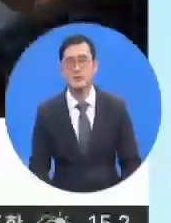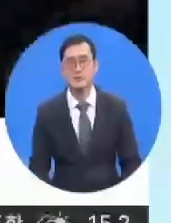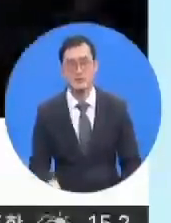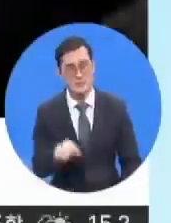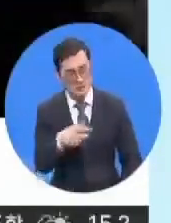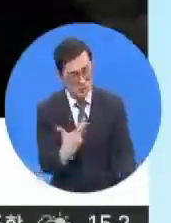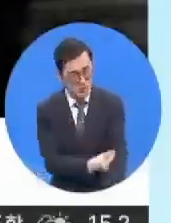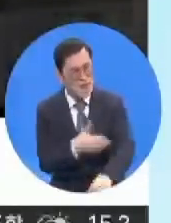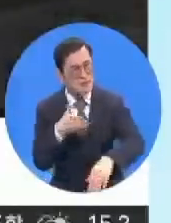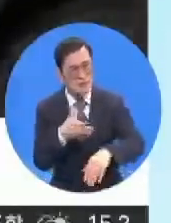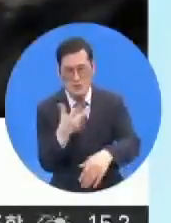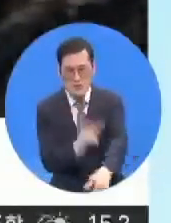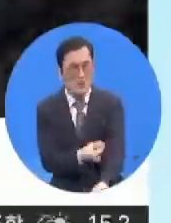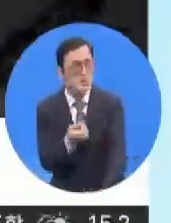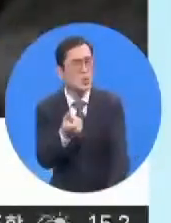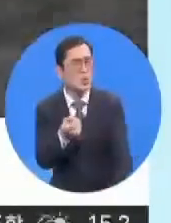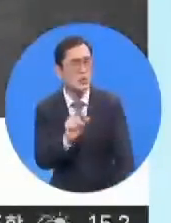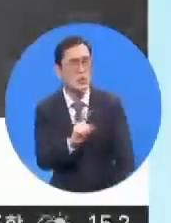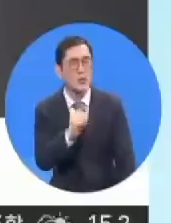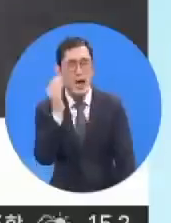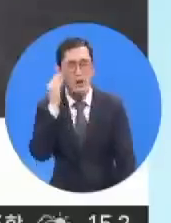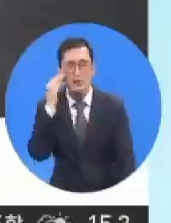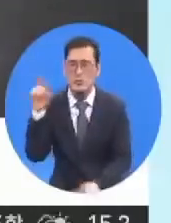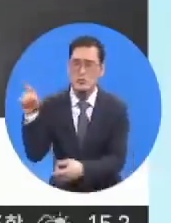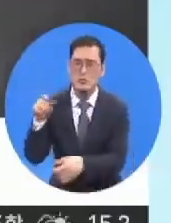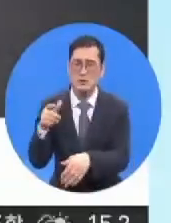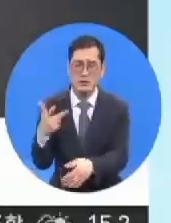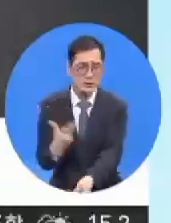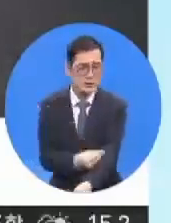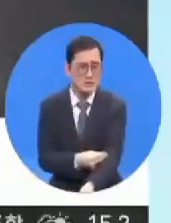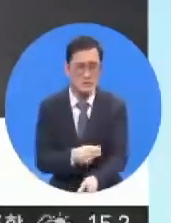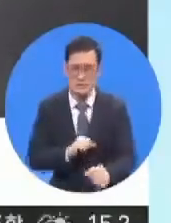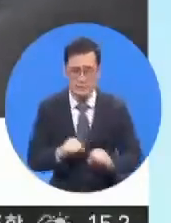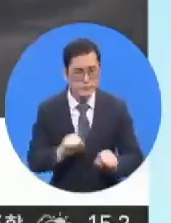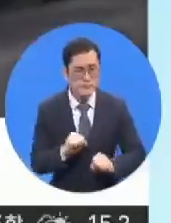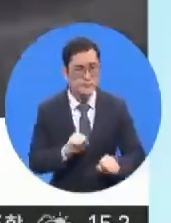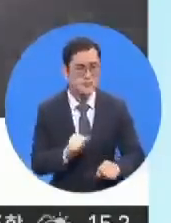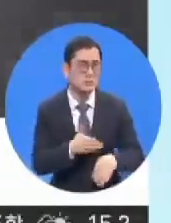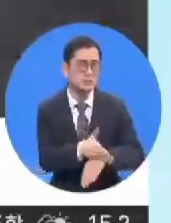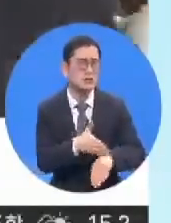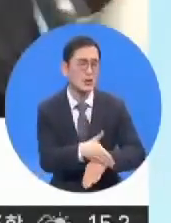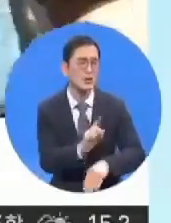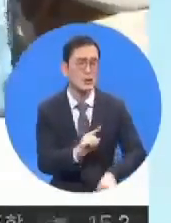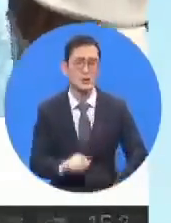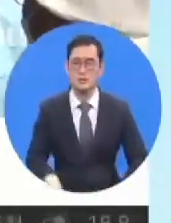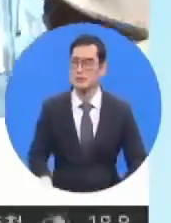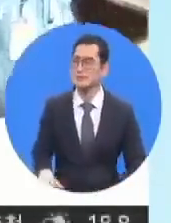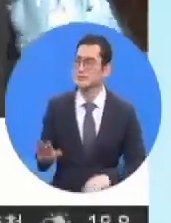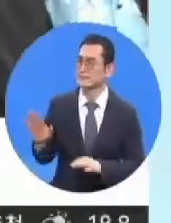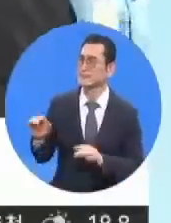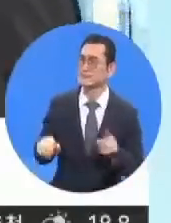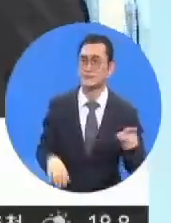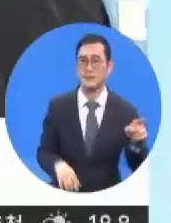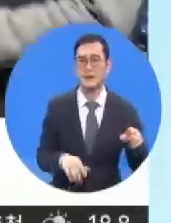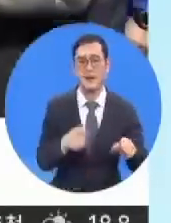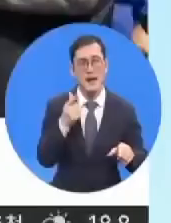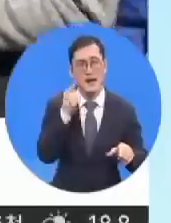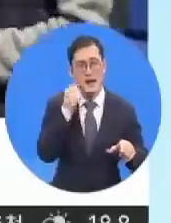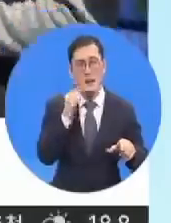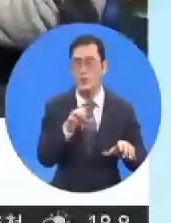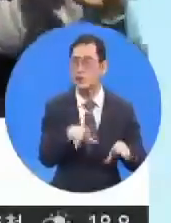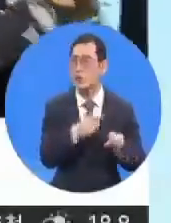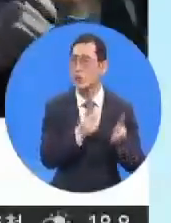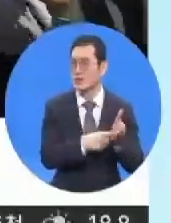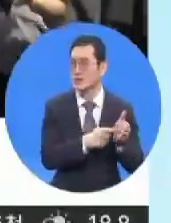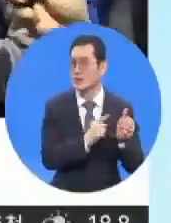그 회견 그 내용을 이제 발언한 거예요. 한국의 검사 태세, 이 한국으로부터 많은 것을 배웠다. 이것만으로 끝난 것 아닙니까? 이렇게 딱